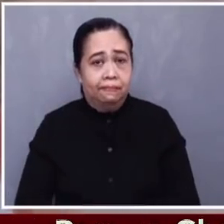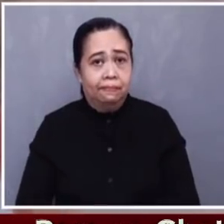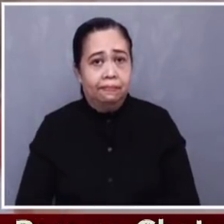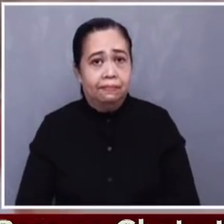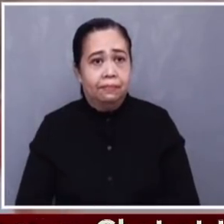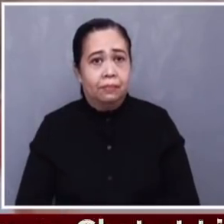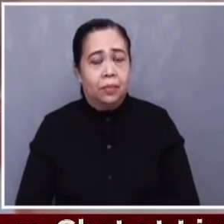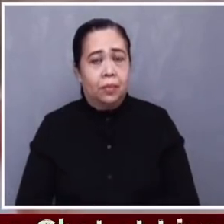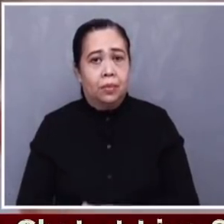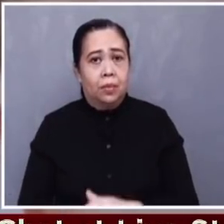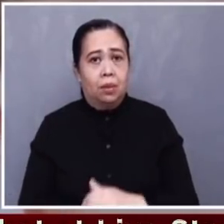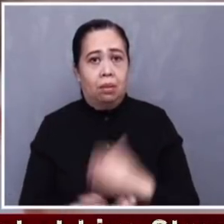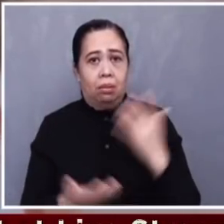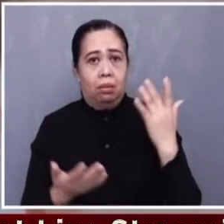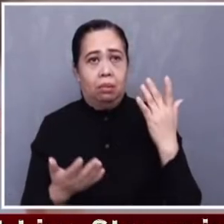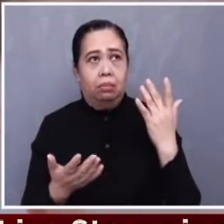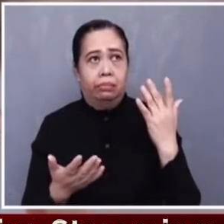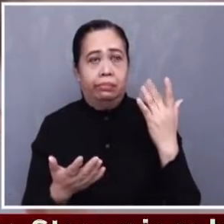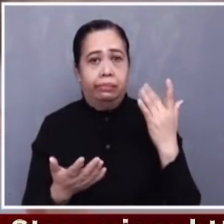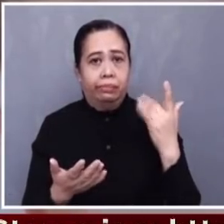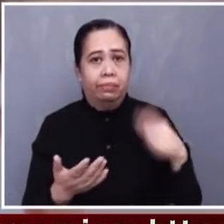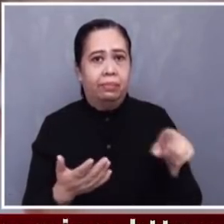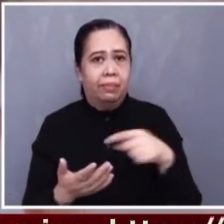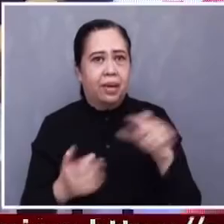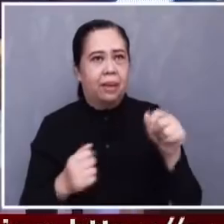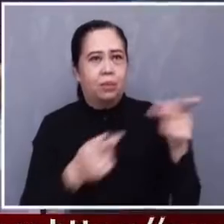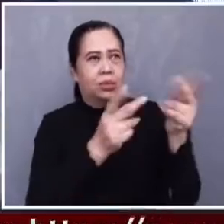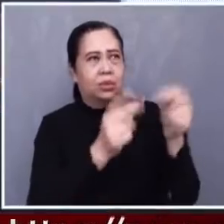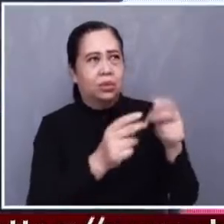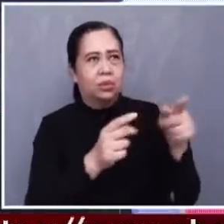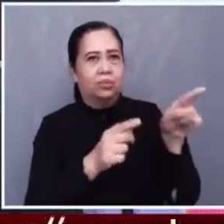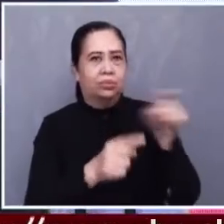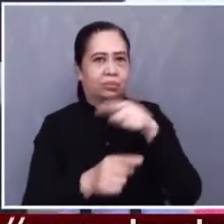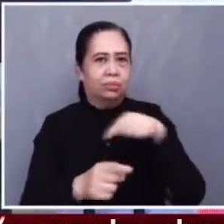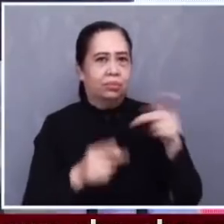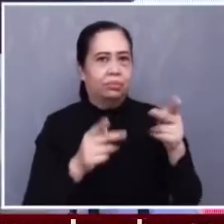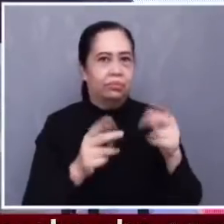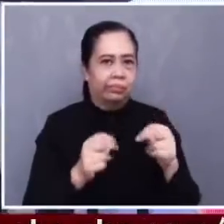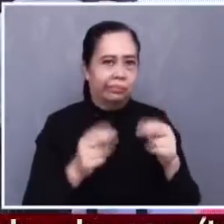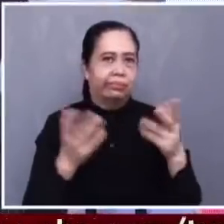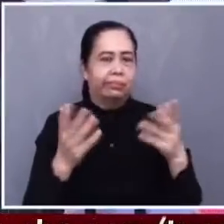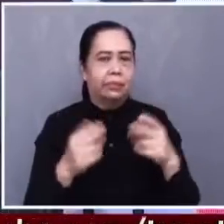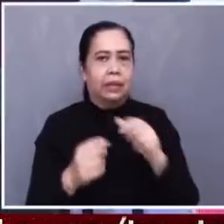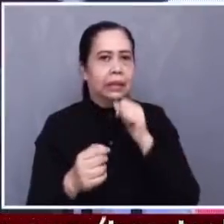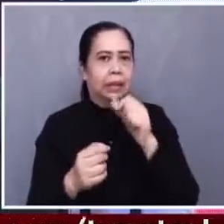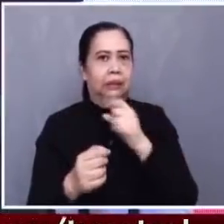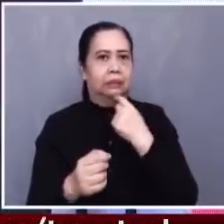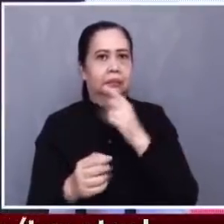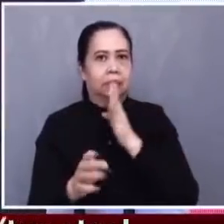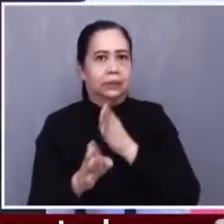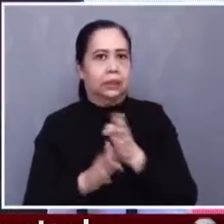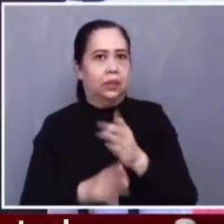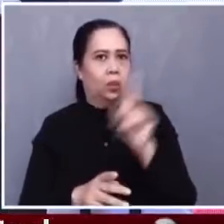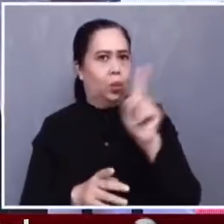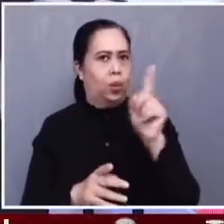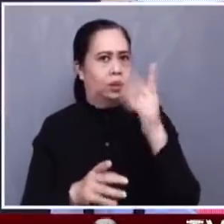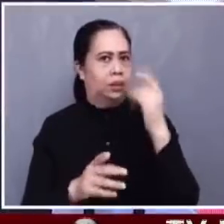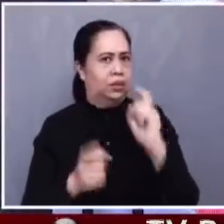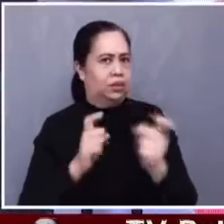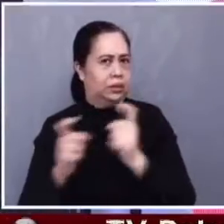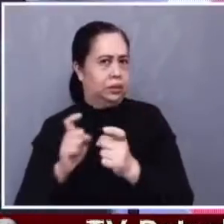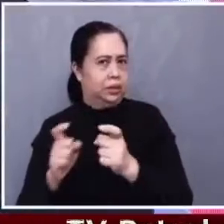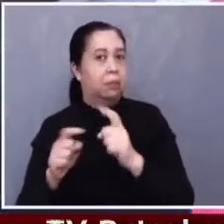Dahil po may mga posisyon naman na... Hindi naman niya direktang nabanggit kung ano ang pagbabago, pero